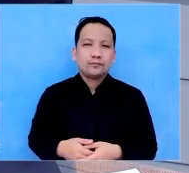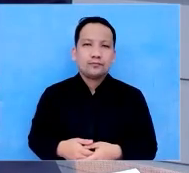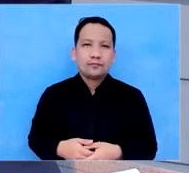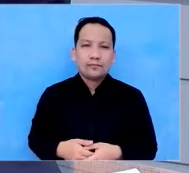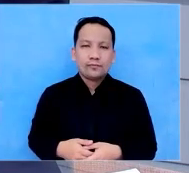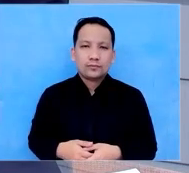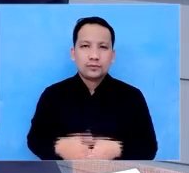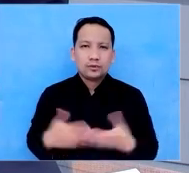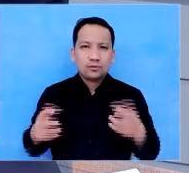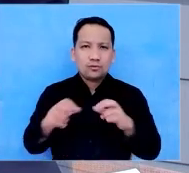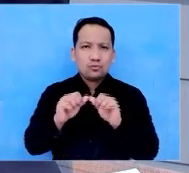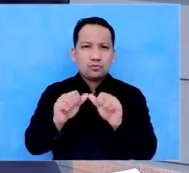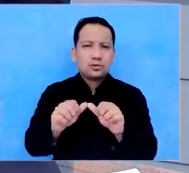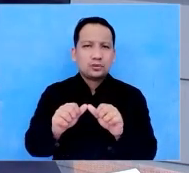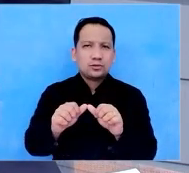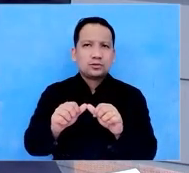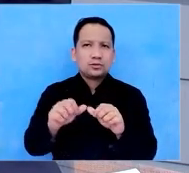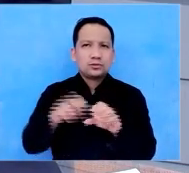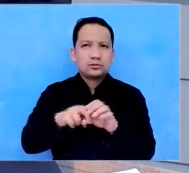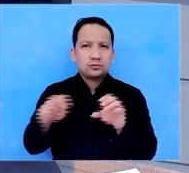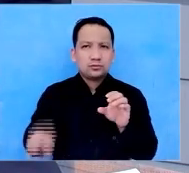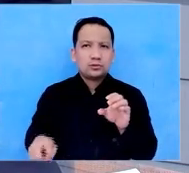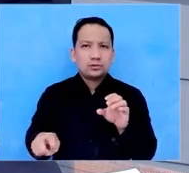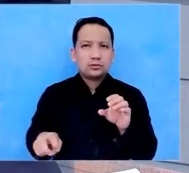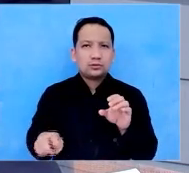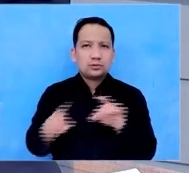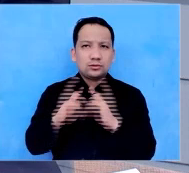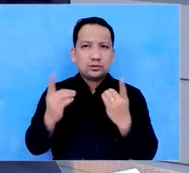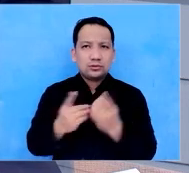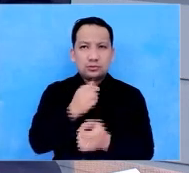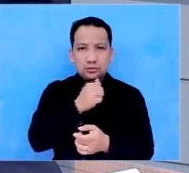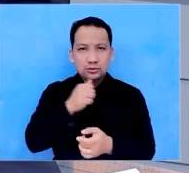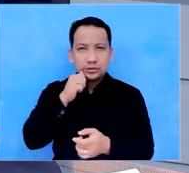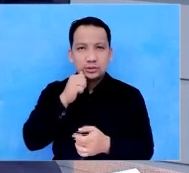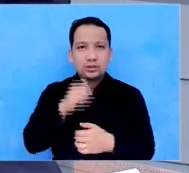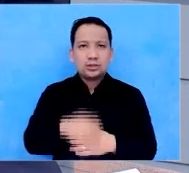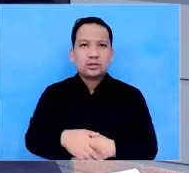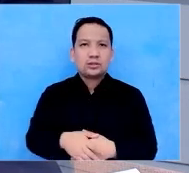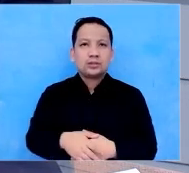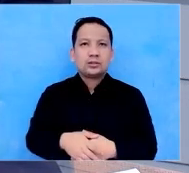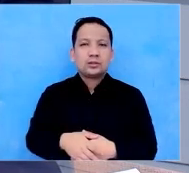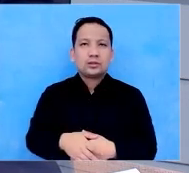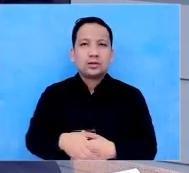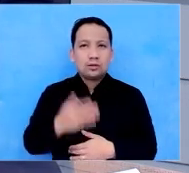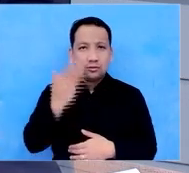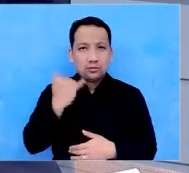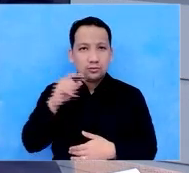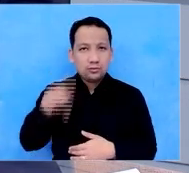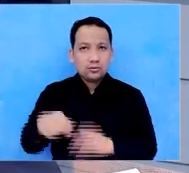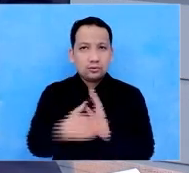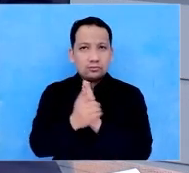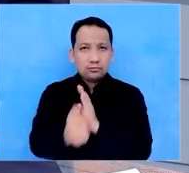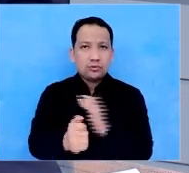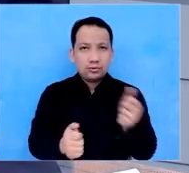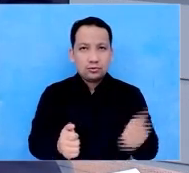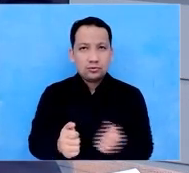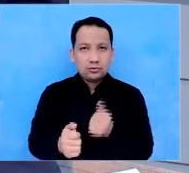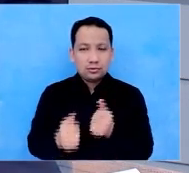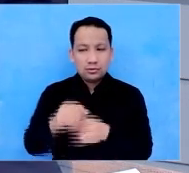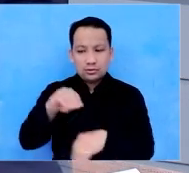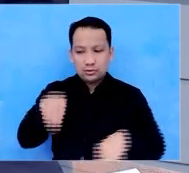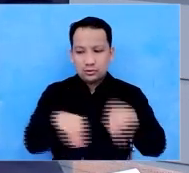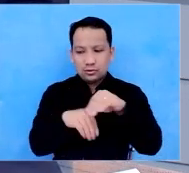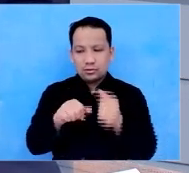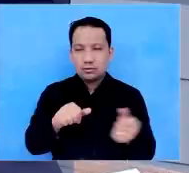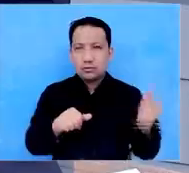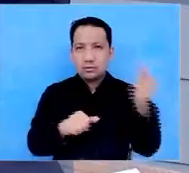Walang balak si Pangulong Bongbong Marcos na bumaba bilang Agriculture Secretary at dapat daw ay eksperto ang papalit